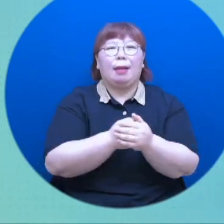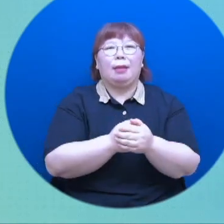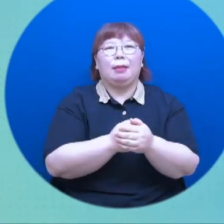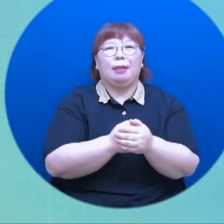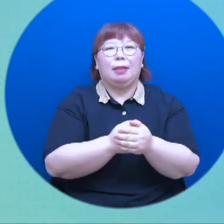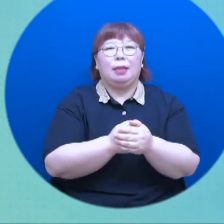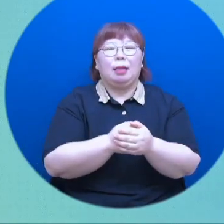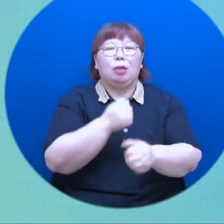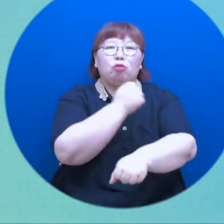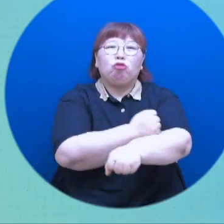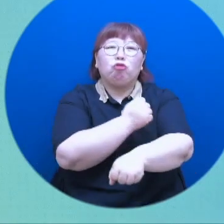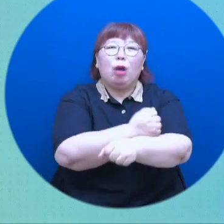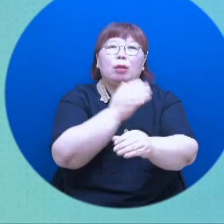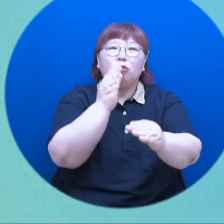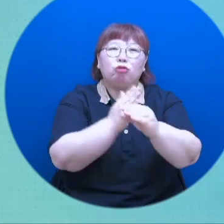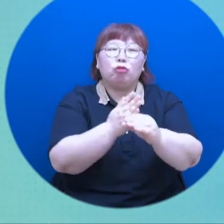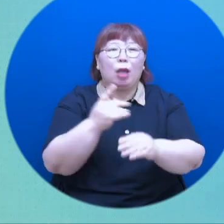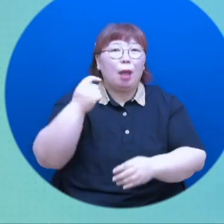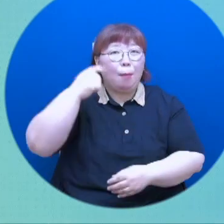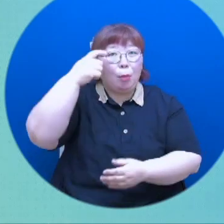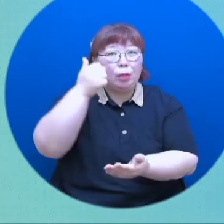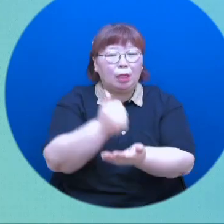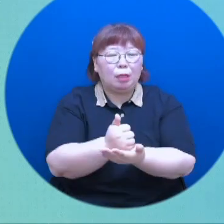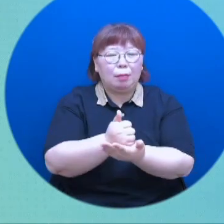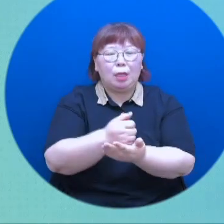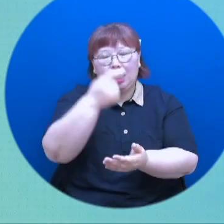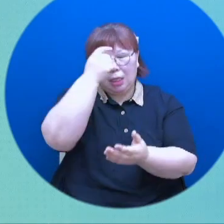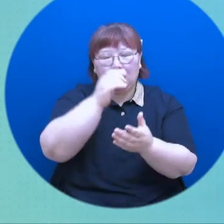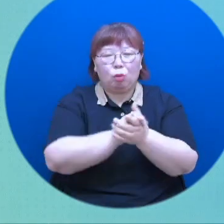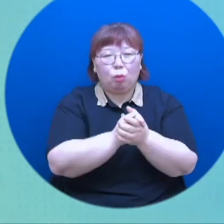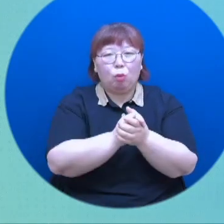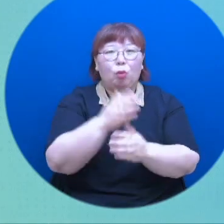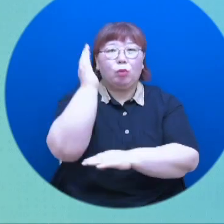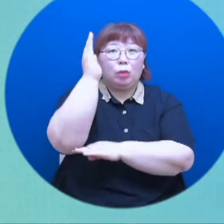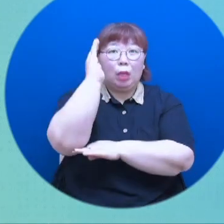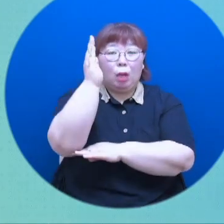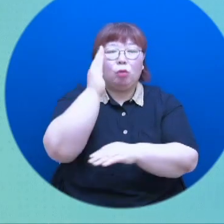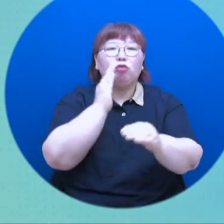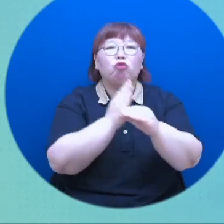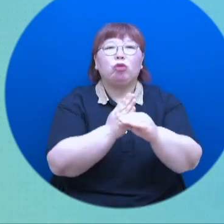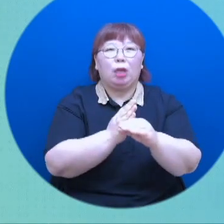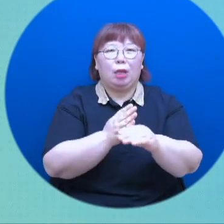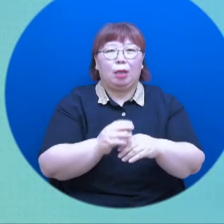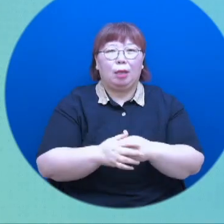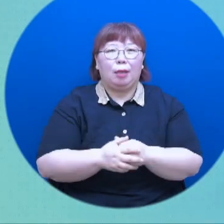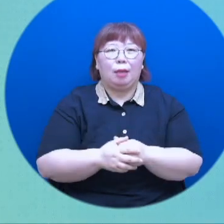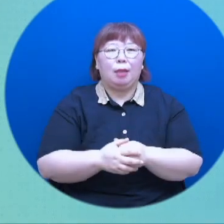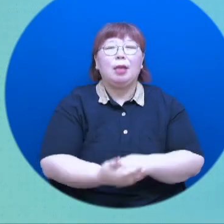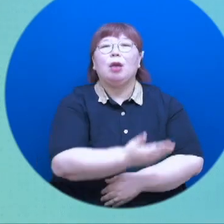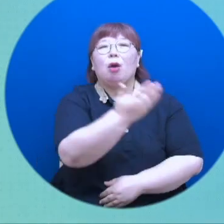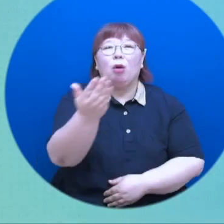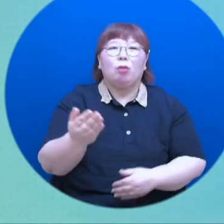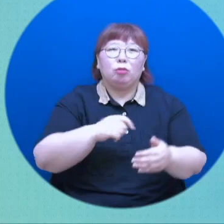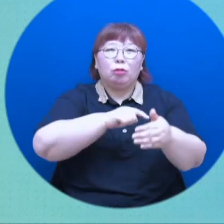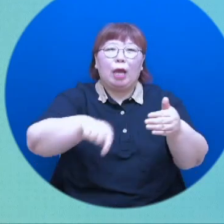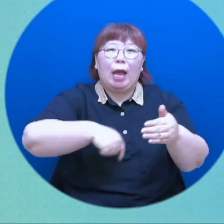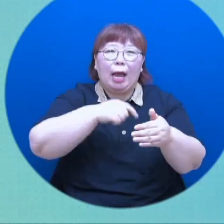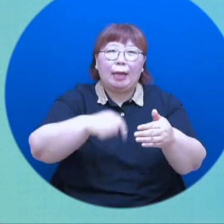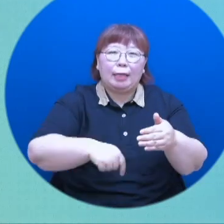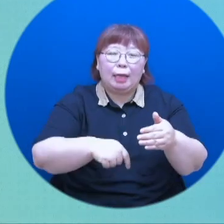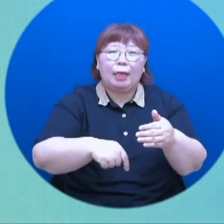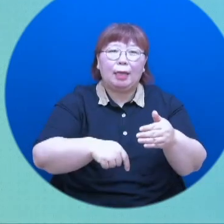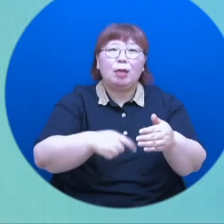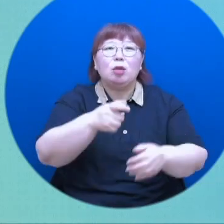있는데 목사님이 기도 설교를 하시는 거예요. 내용이 무엇이냐? 여러분 안에 가정에 수도가